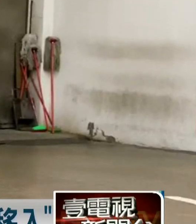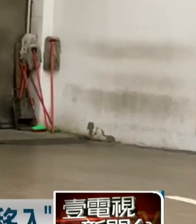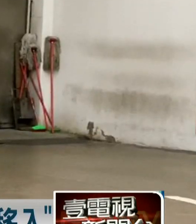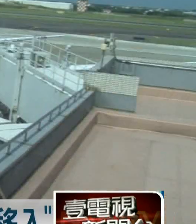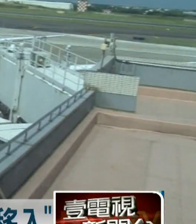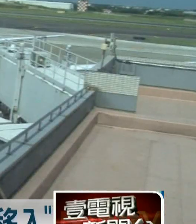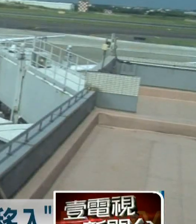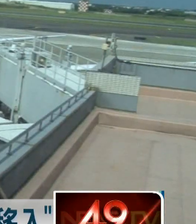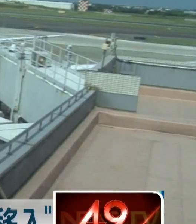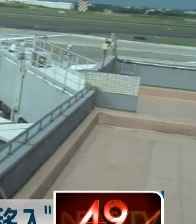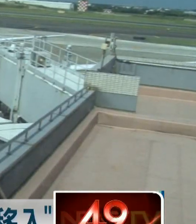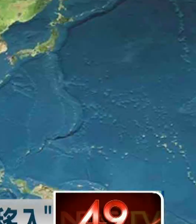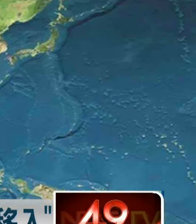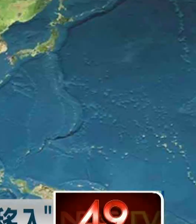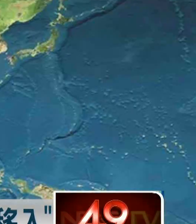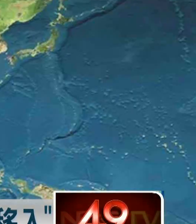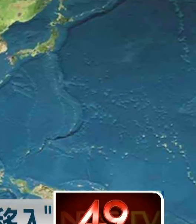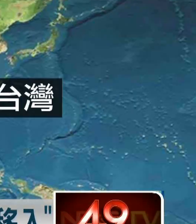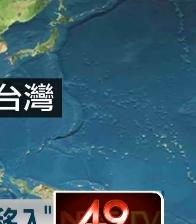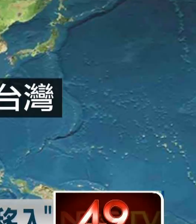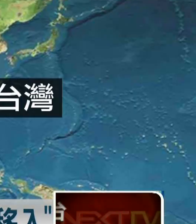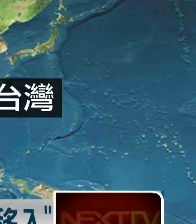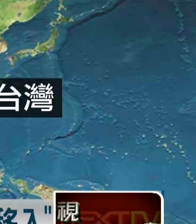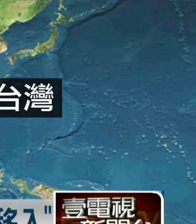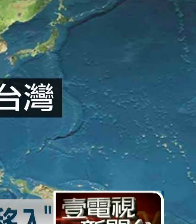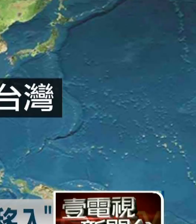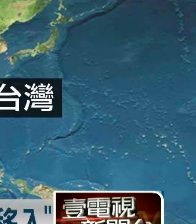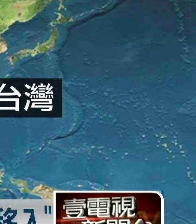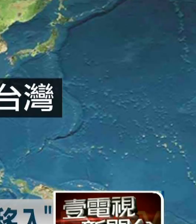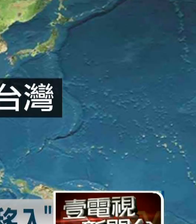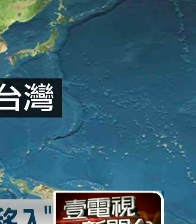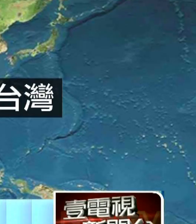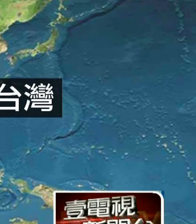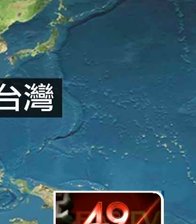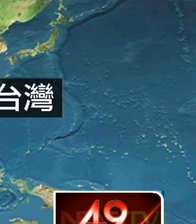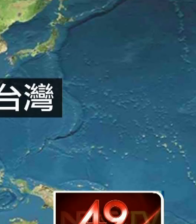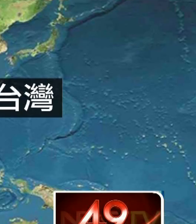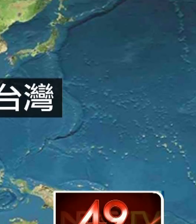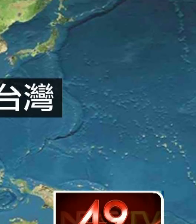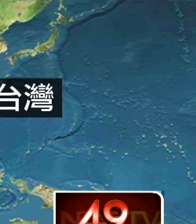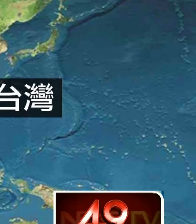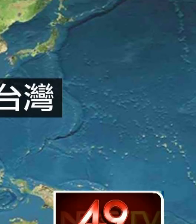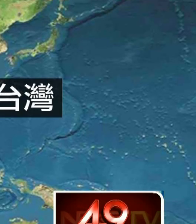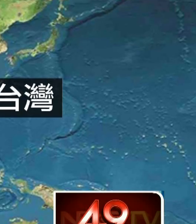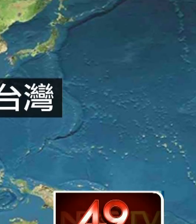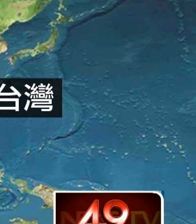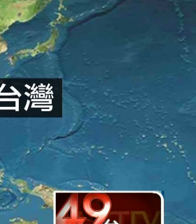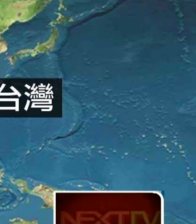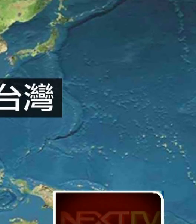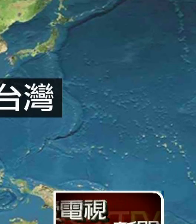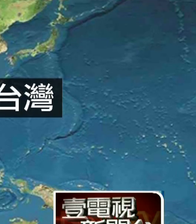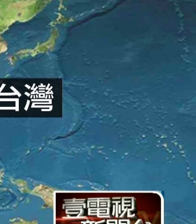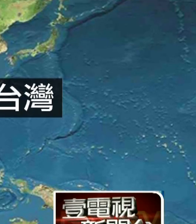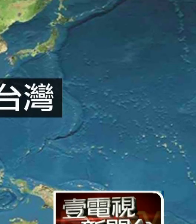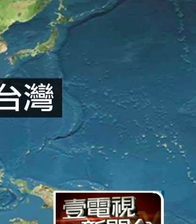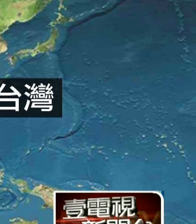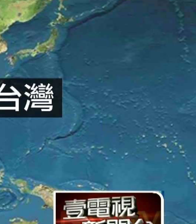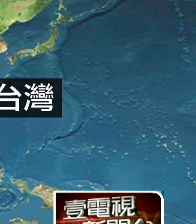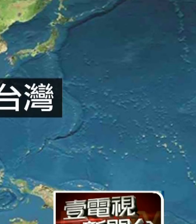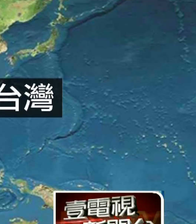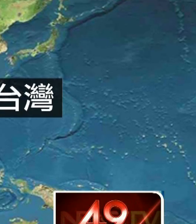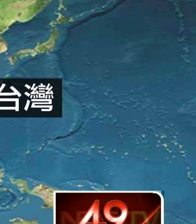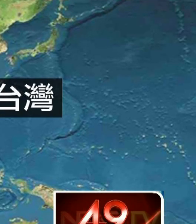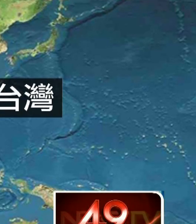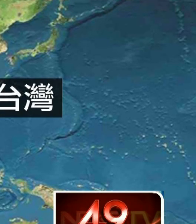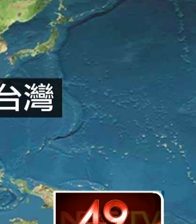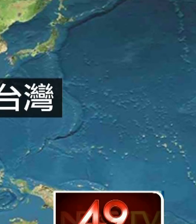工锁定航班往前追。从发病前十四天来算，8月29号到9月12号，总共有41个中东西亚回台航